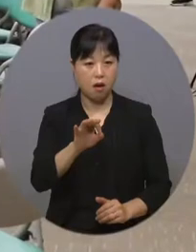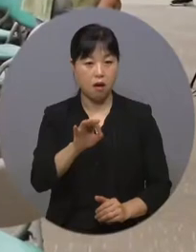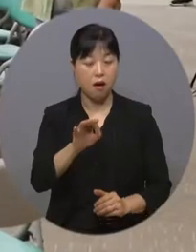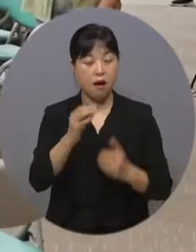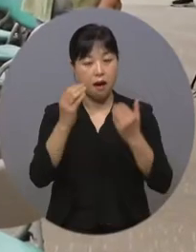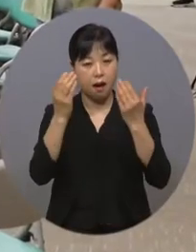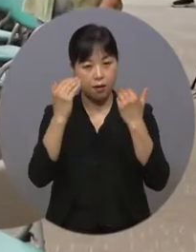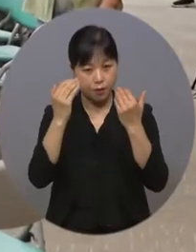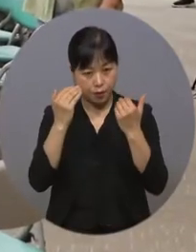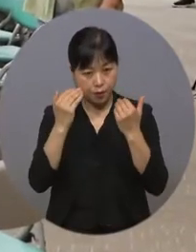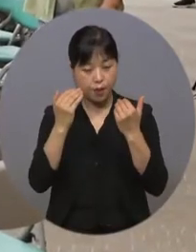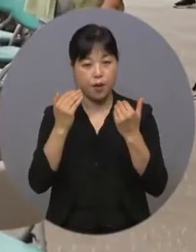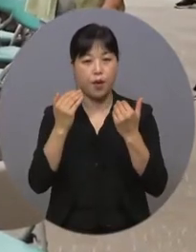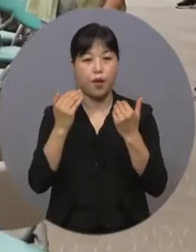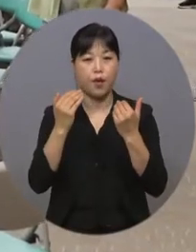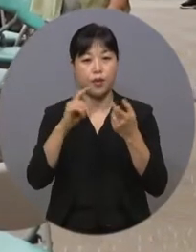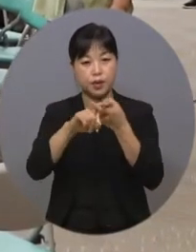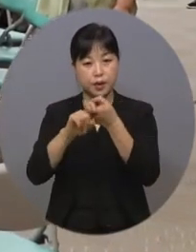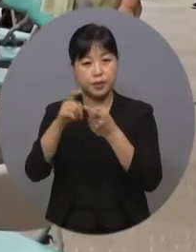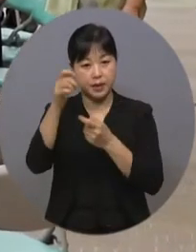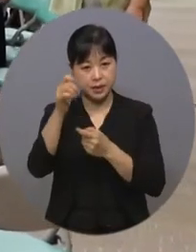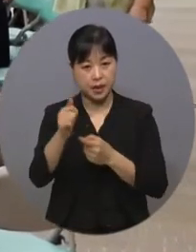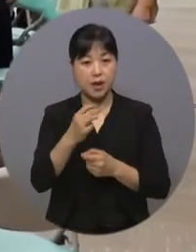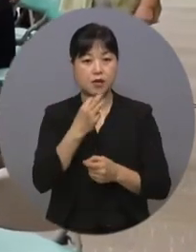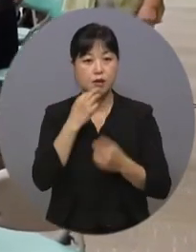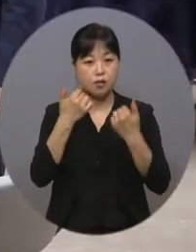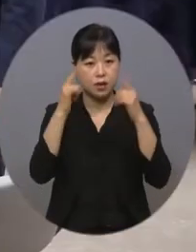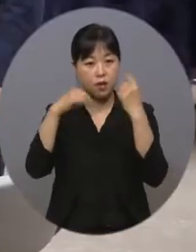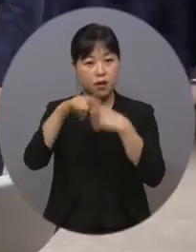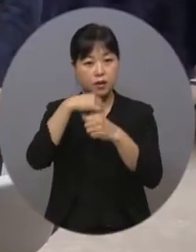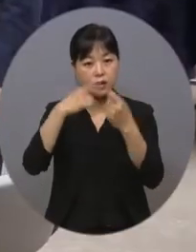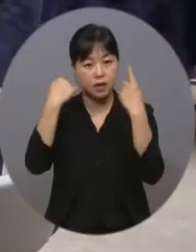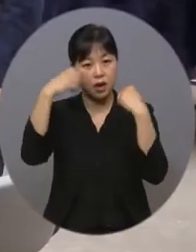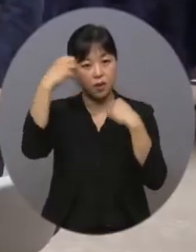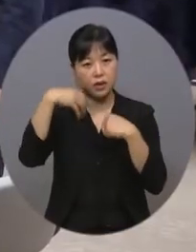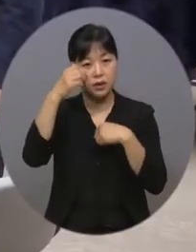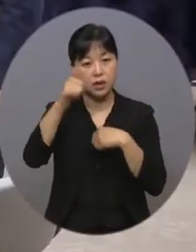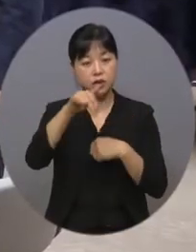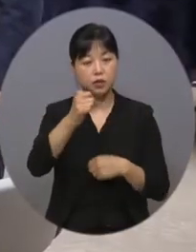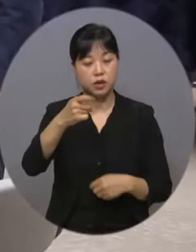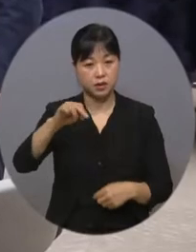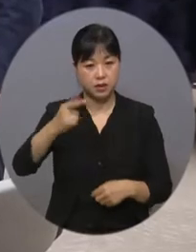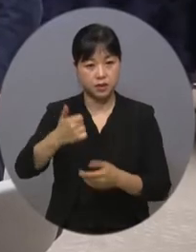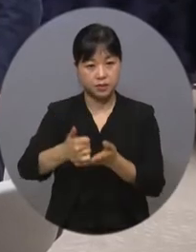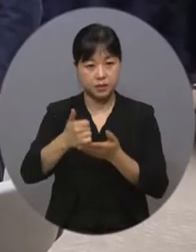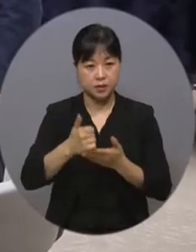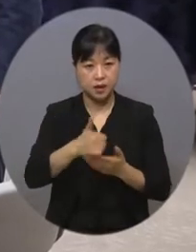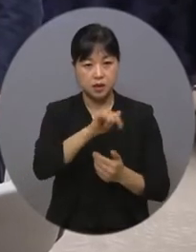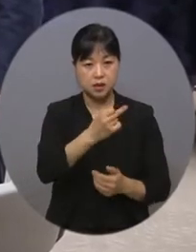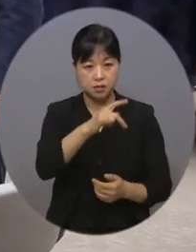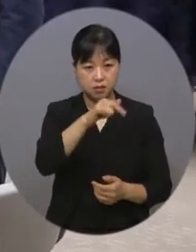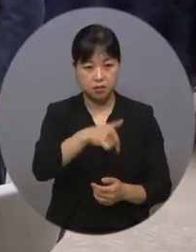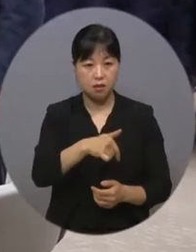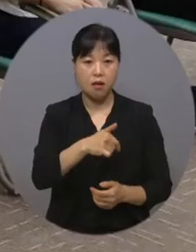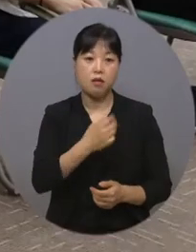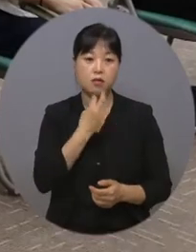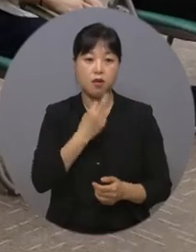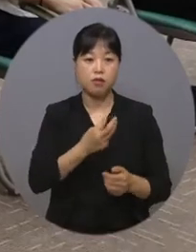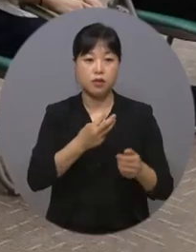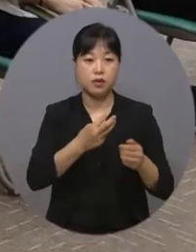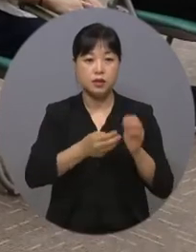서울대 환경대학원 원장인 조경진 교수를 비롯해 정석 서울시립대 교수 등이